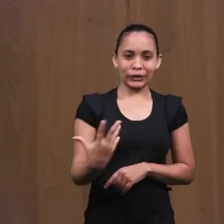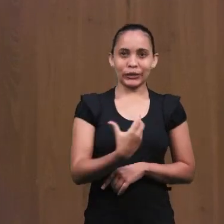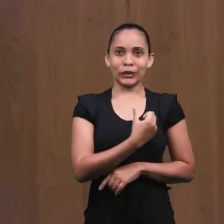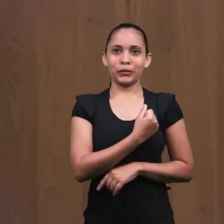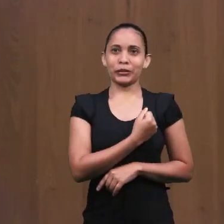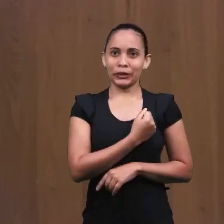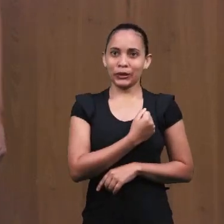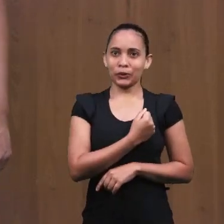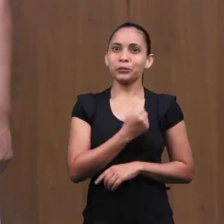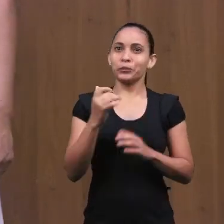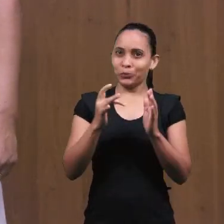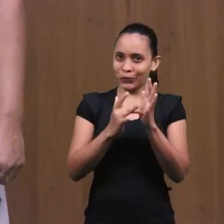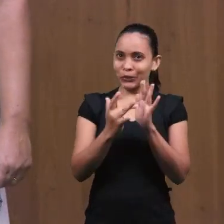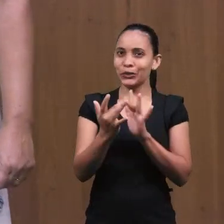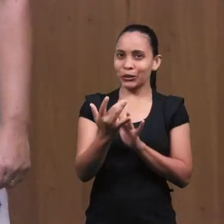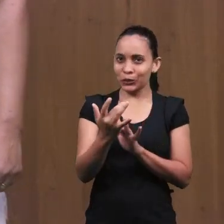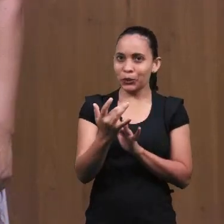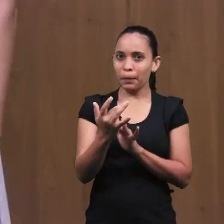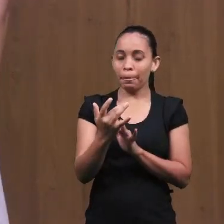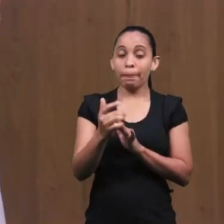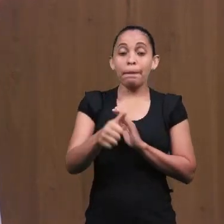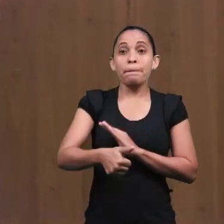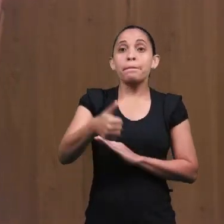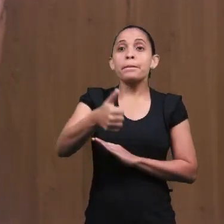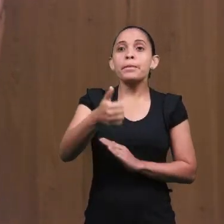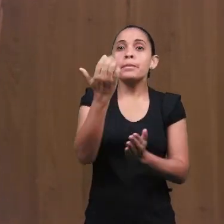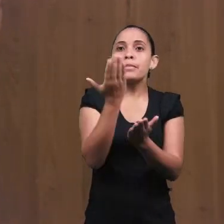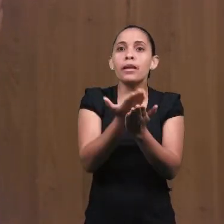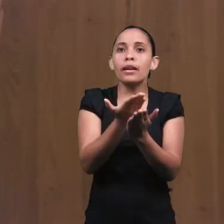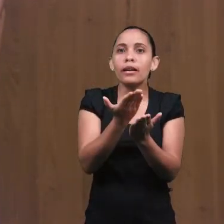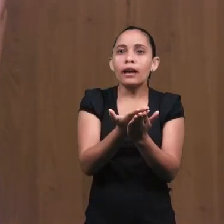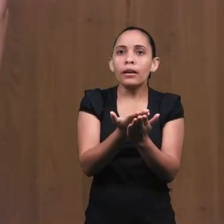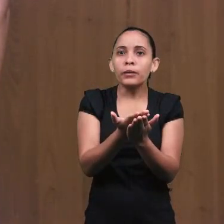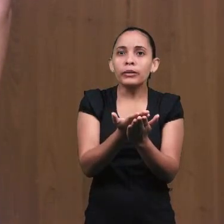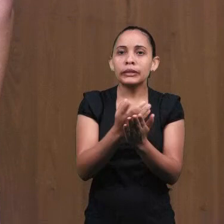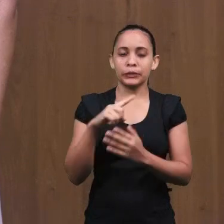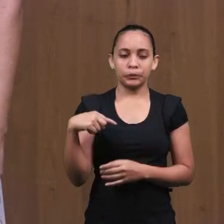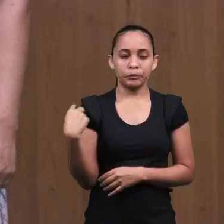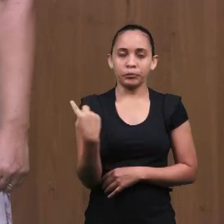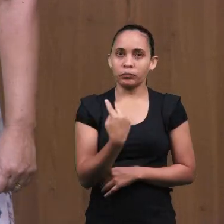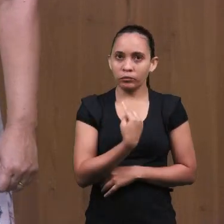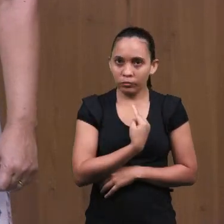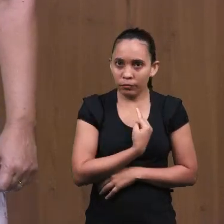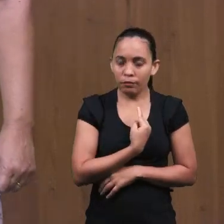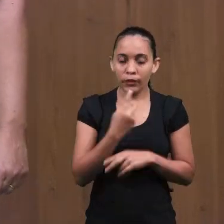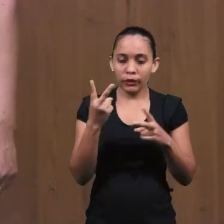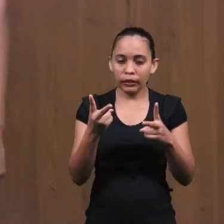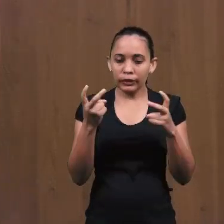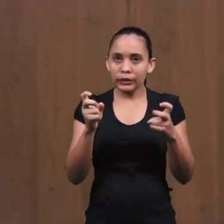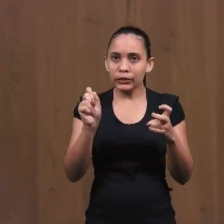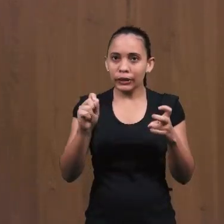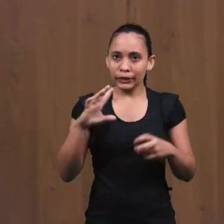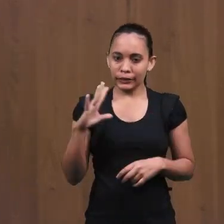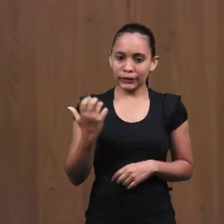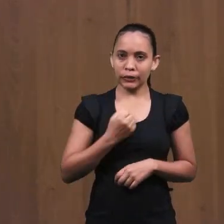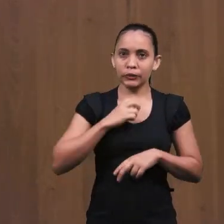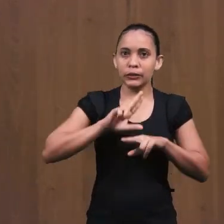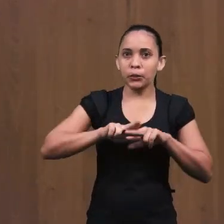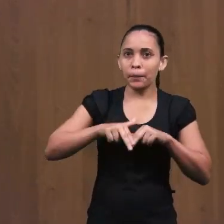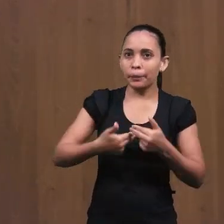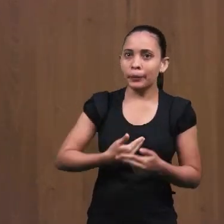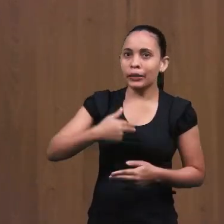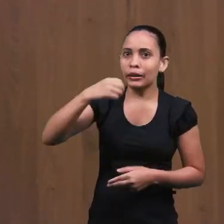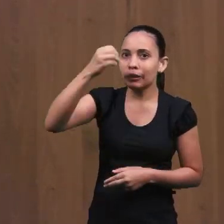en Jésus ». Et dans cette première étude, nous allons voir que le salut est par la grâce.